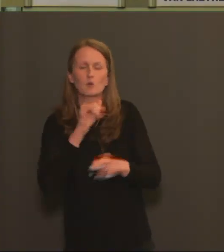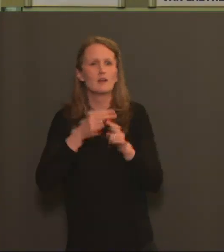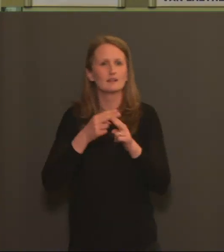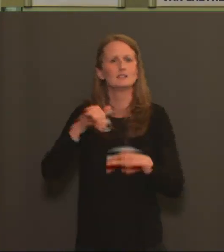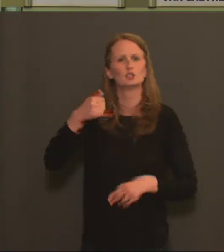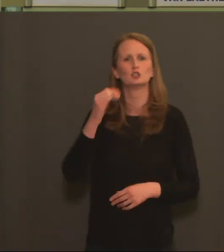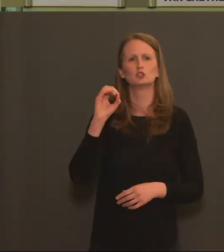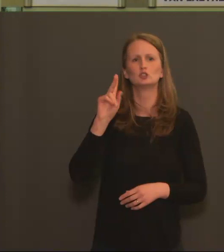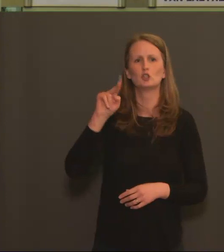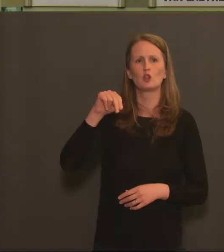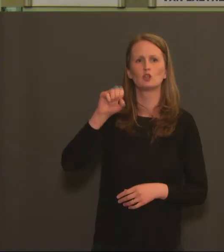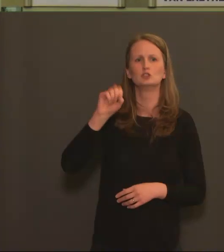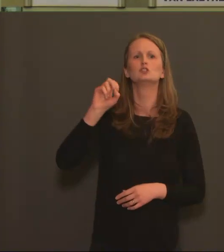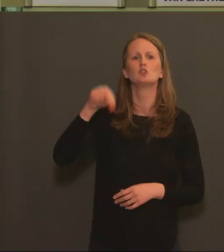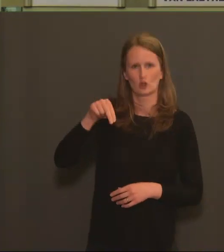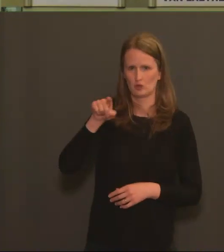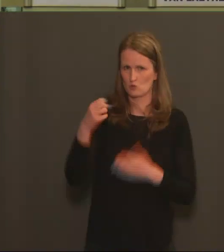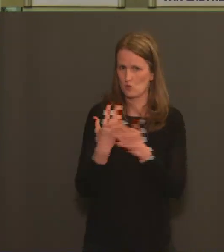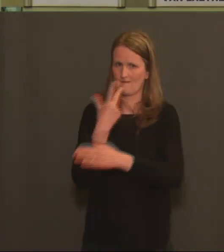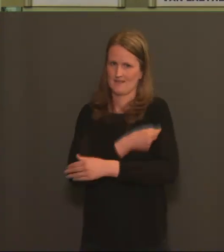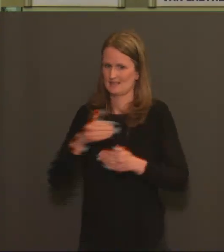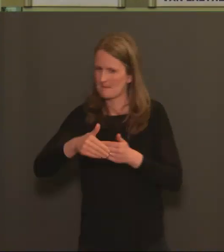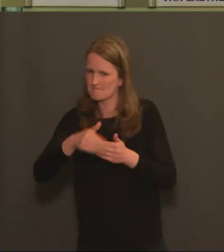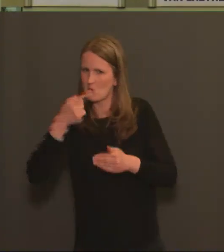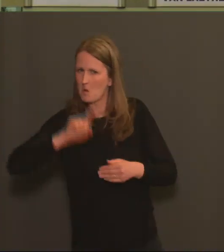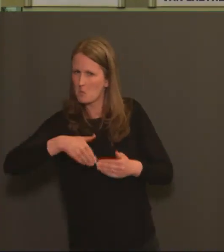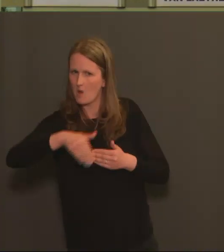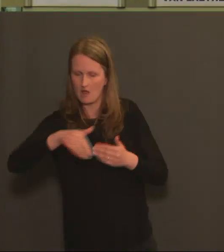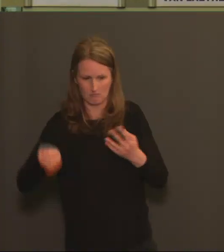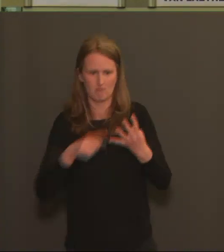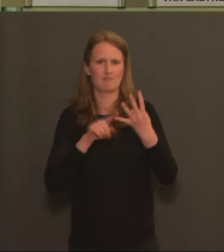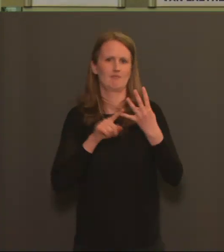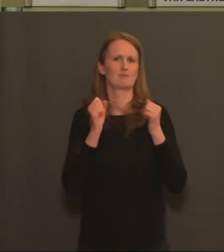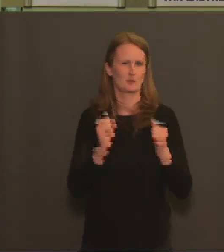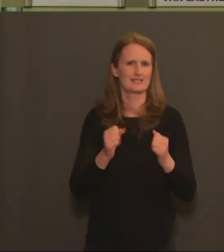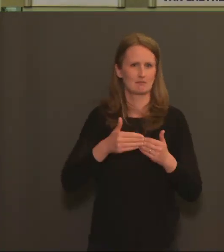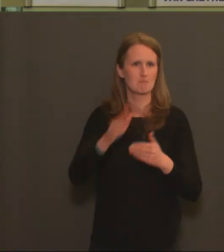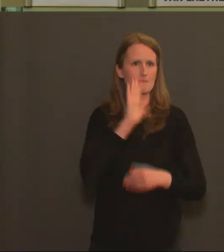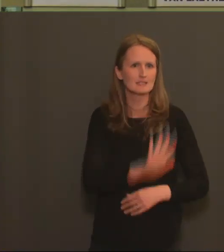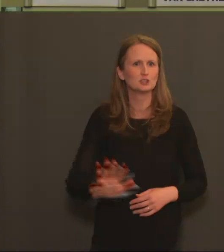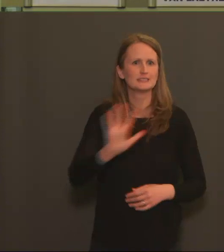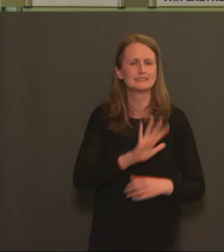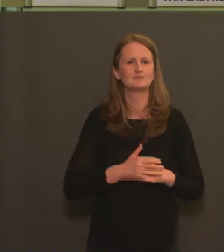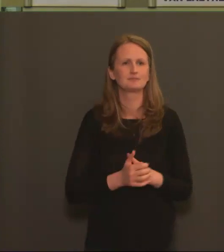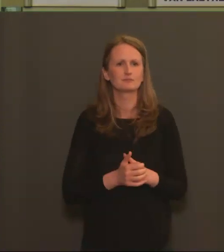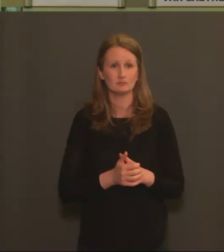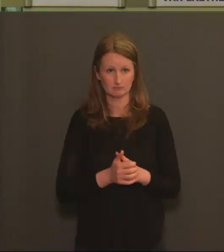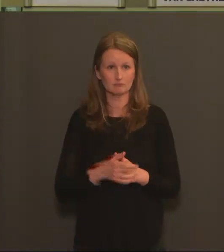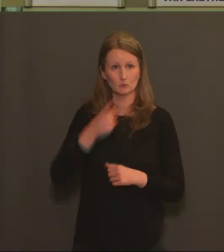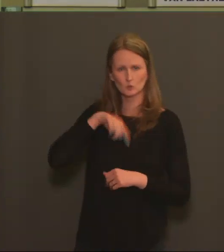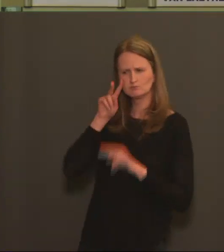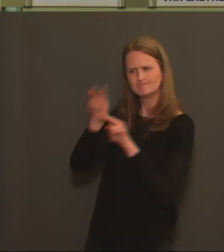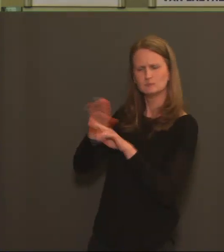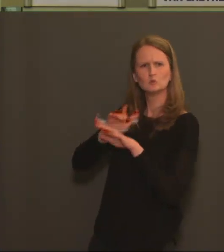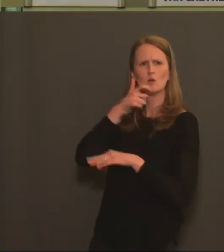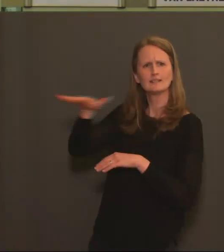observée en Grande-Bretagne, on peut s'attendre à quelque chose de visible en déant les quelques semaines